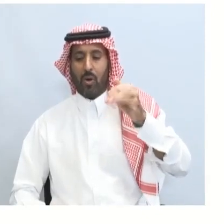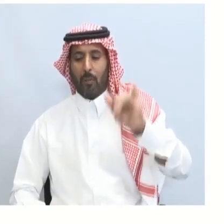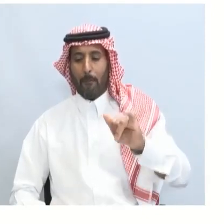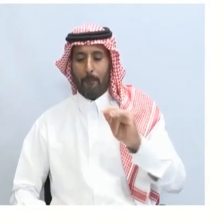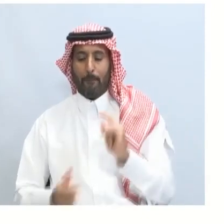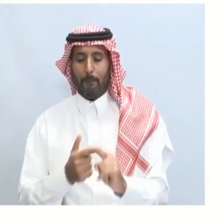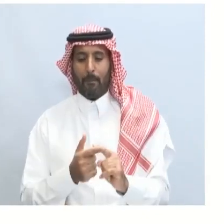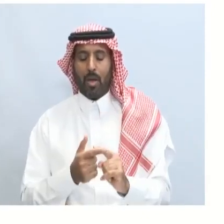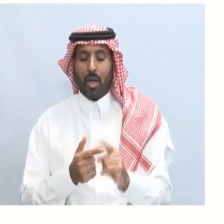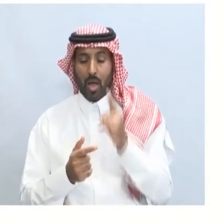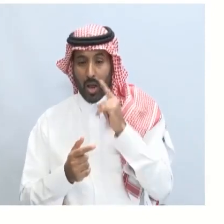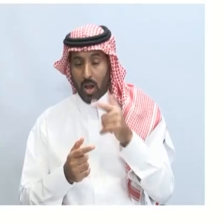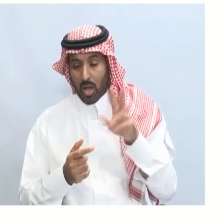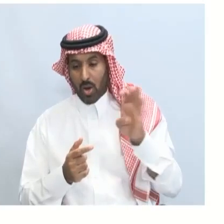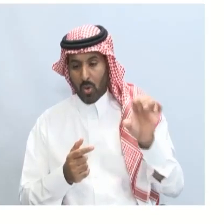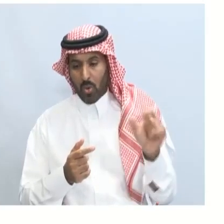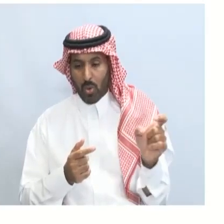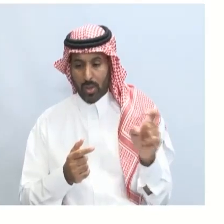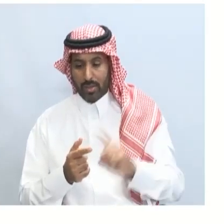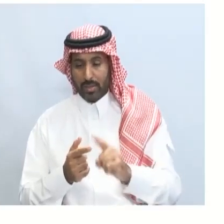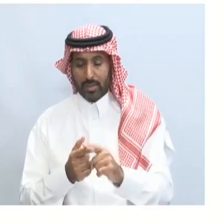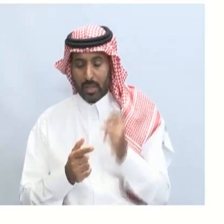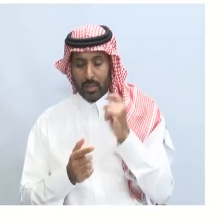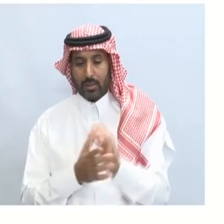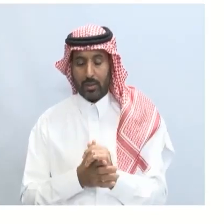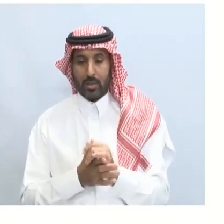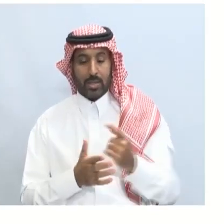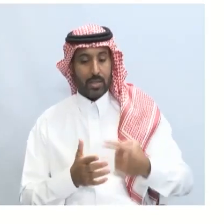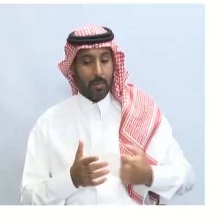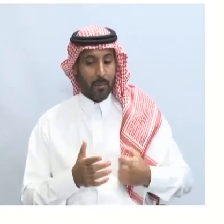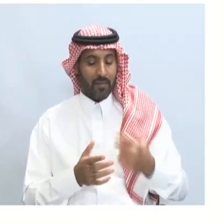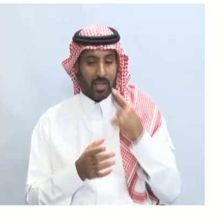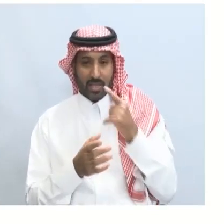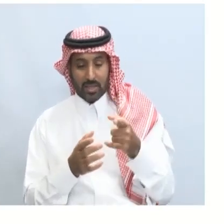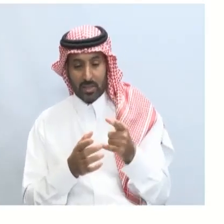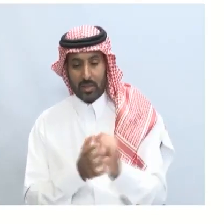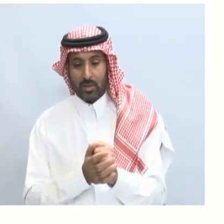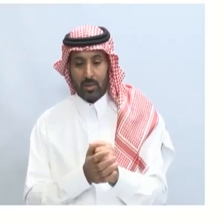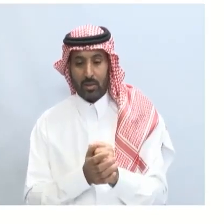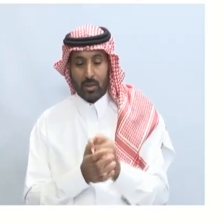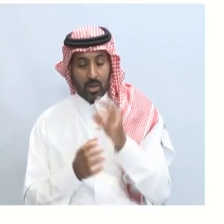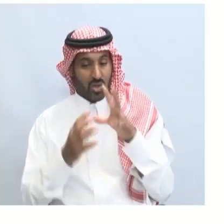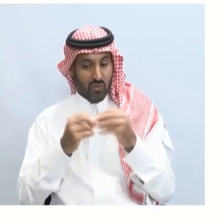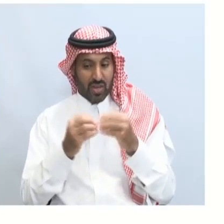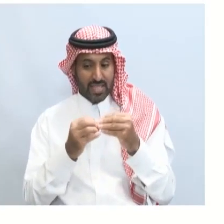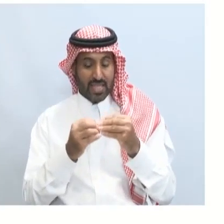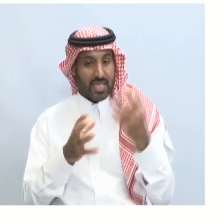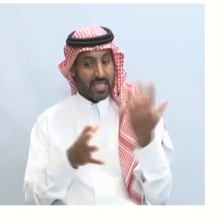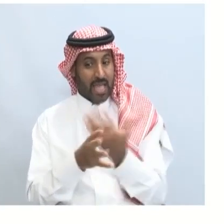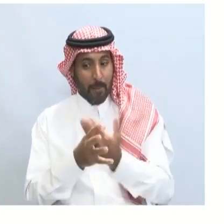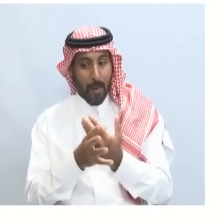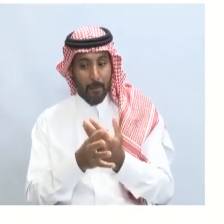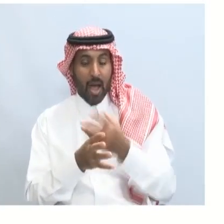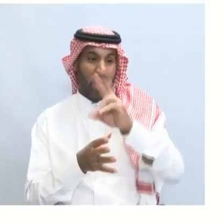يحبذها علماء الكونيات والسبب في ذلك لانها تفسر سبب